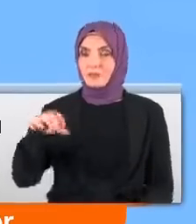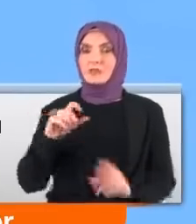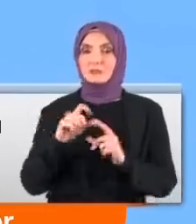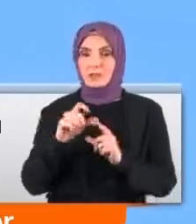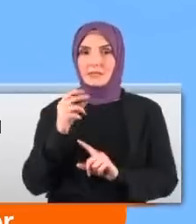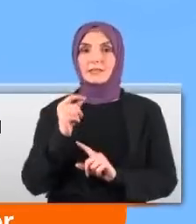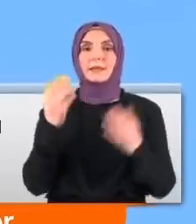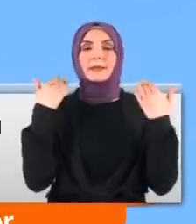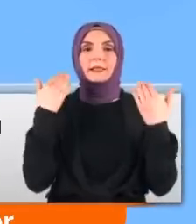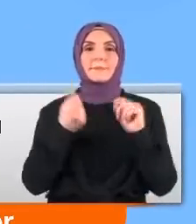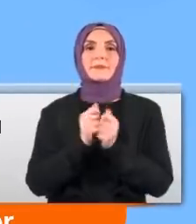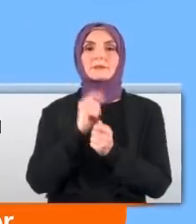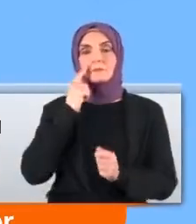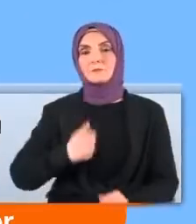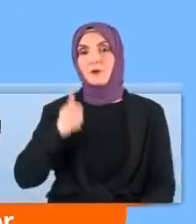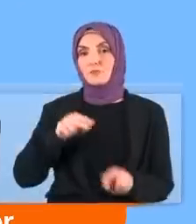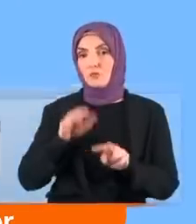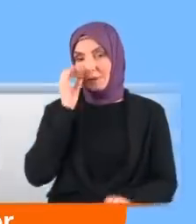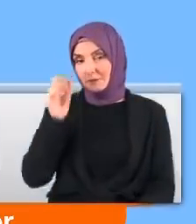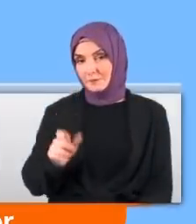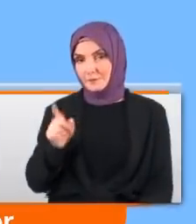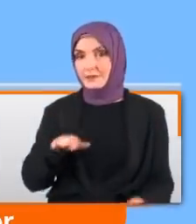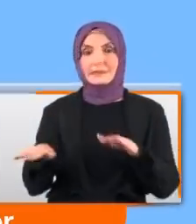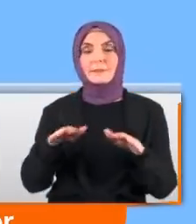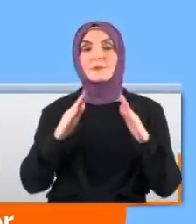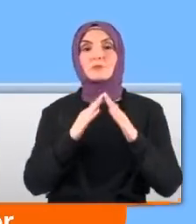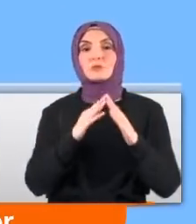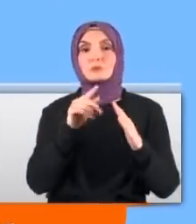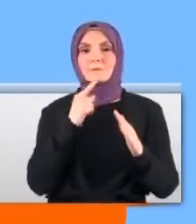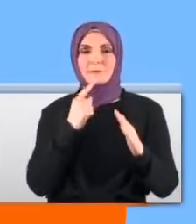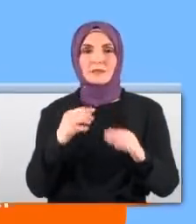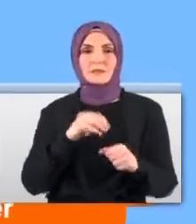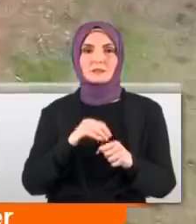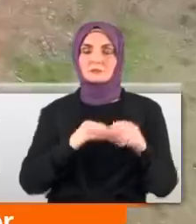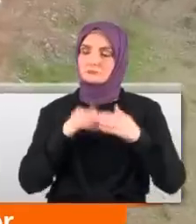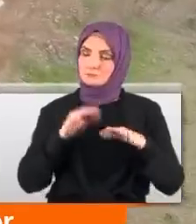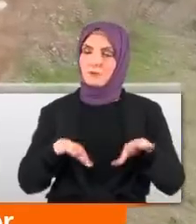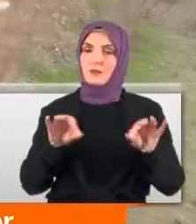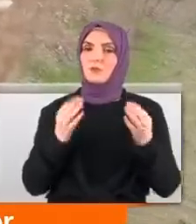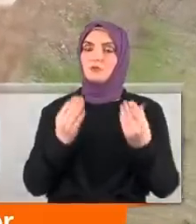İklim Değişikliği Bakanı Murat Kurum, deprem konutlarının 1 yıl içinde tamamlanacağını tekrarladı.